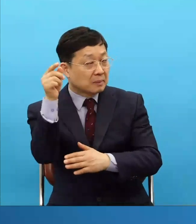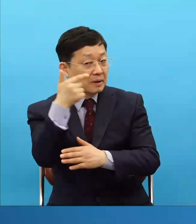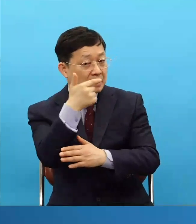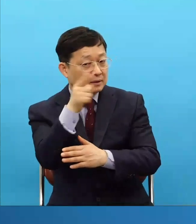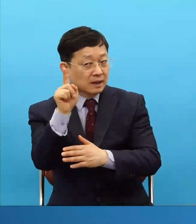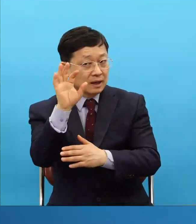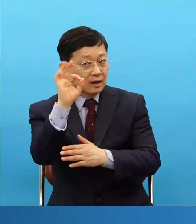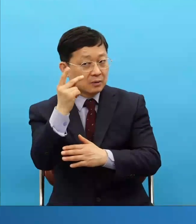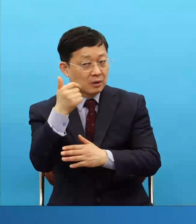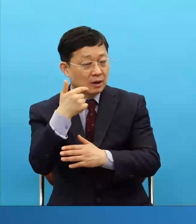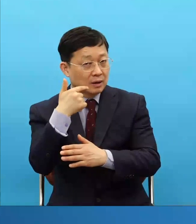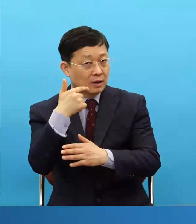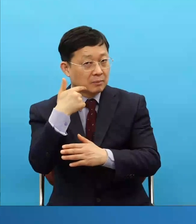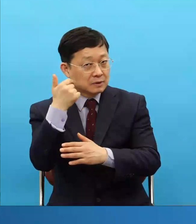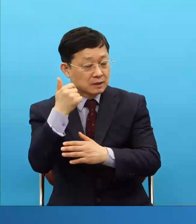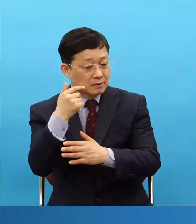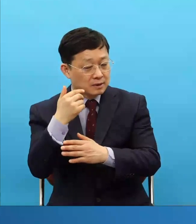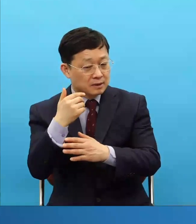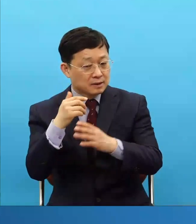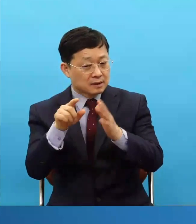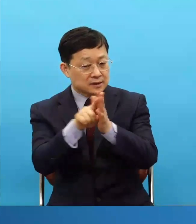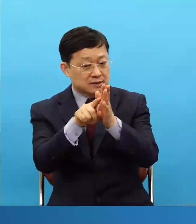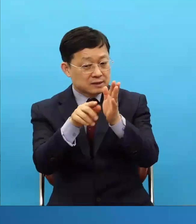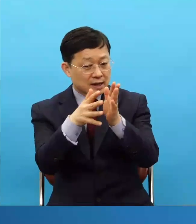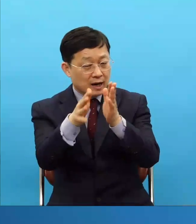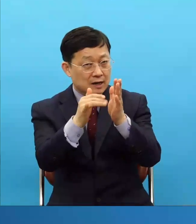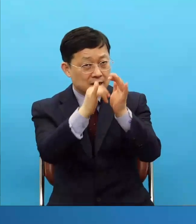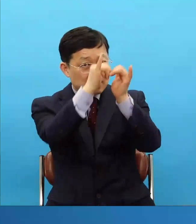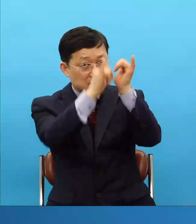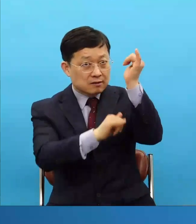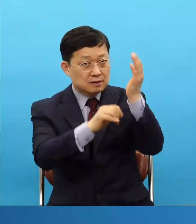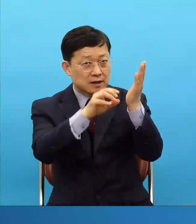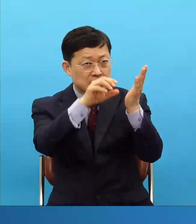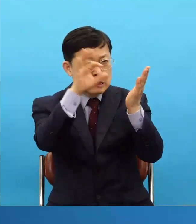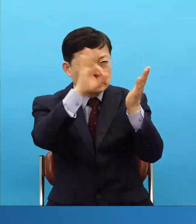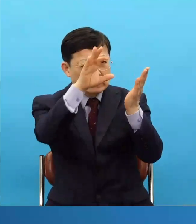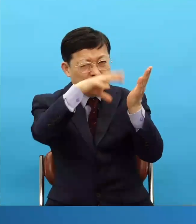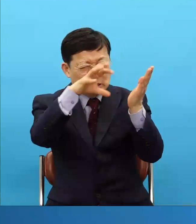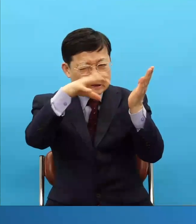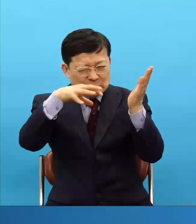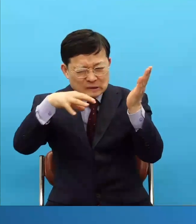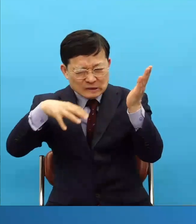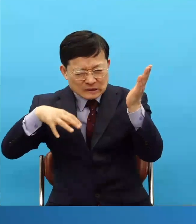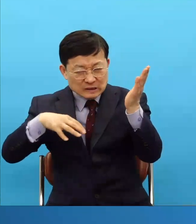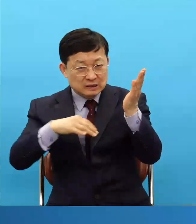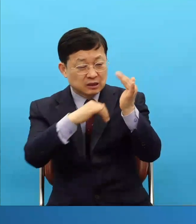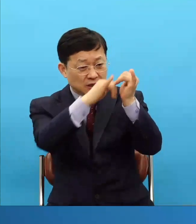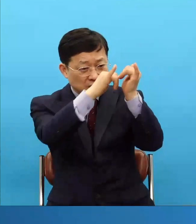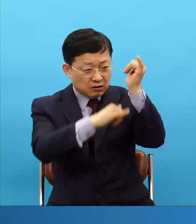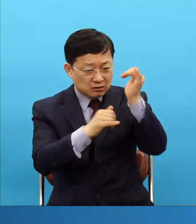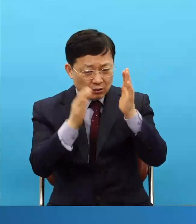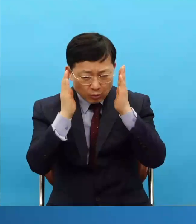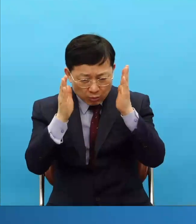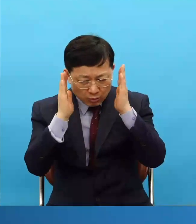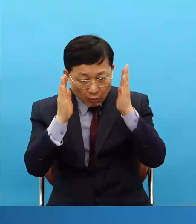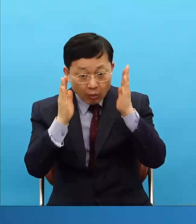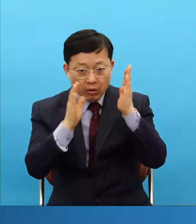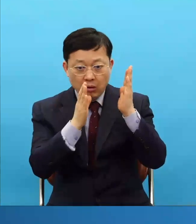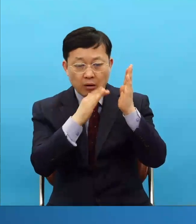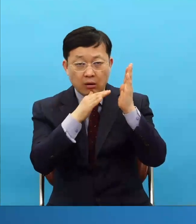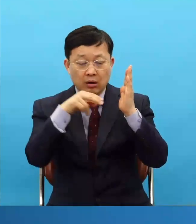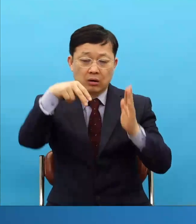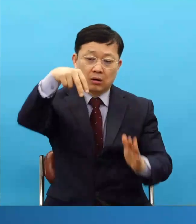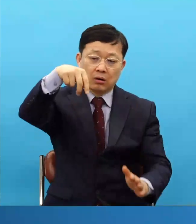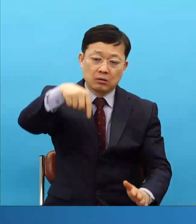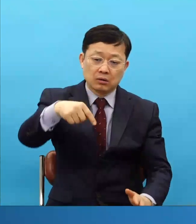lecturing on this, he wanted to give me some help. 그게 아니었어요. But it was more than that. 어느 날 이 역사 공부를 쭉 하는 중에 우리